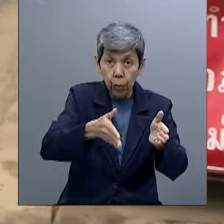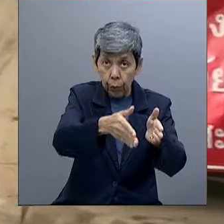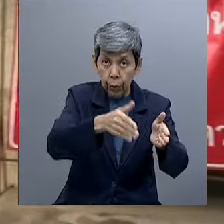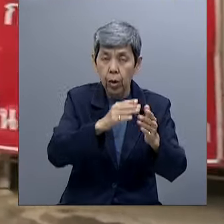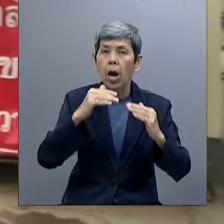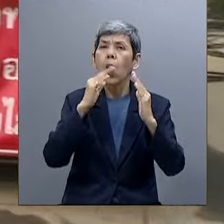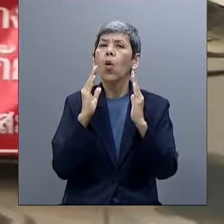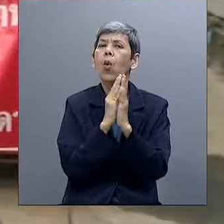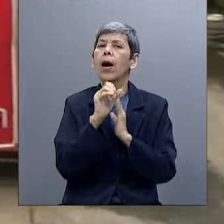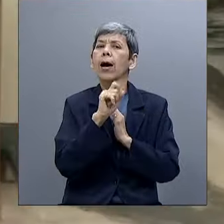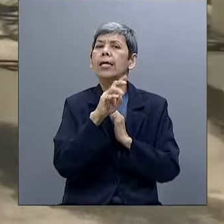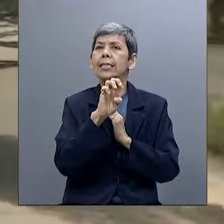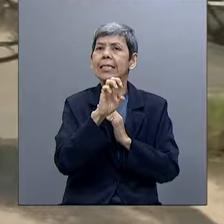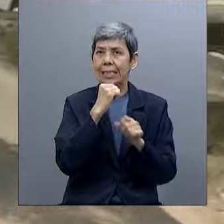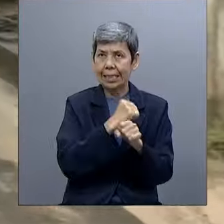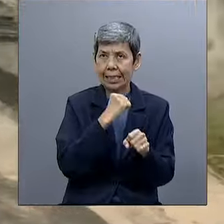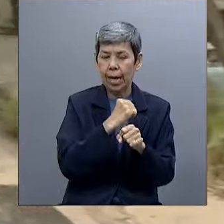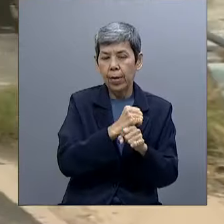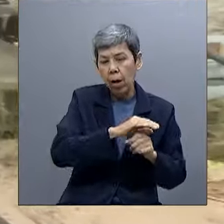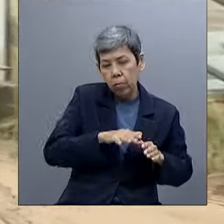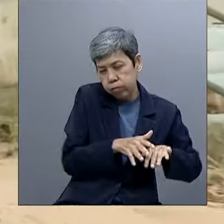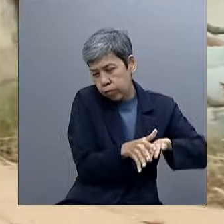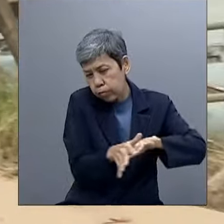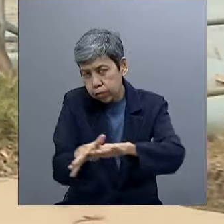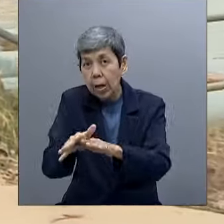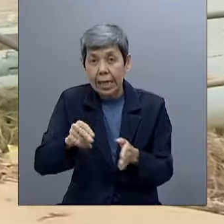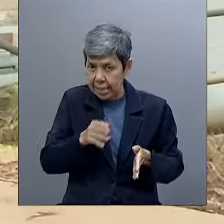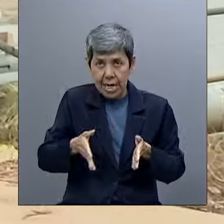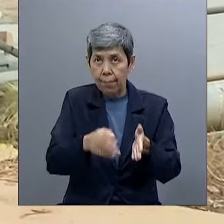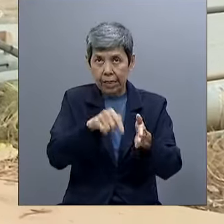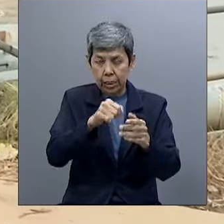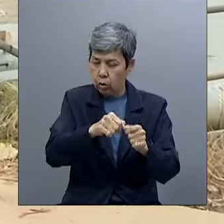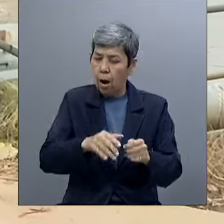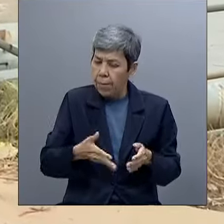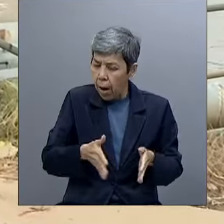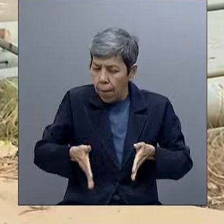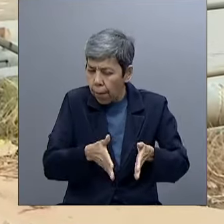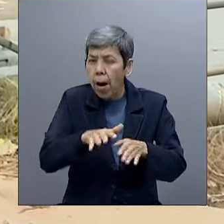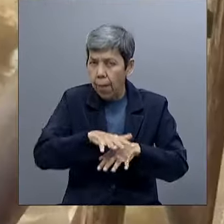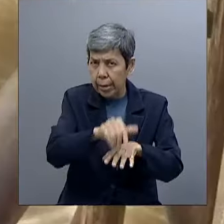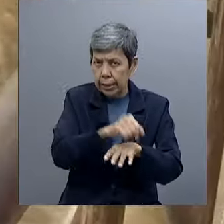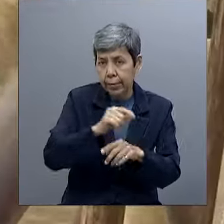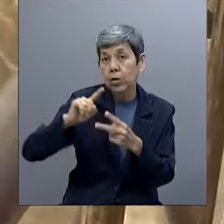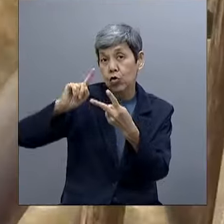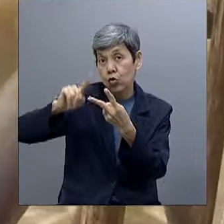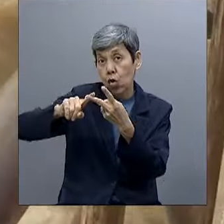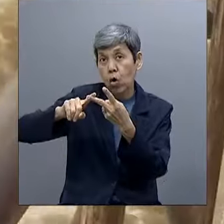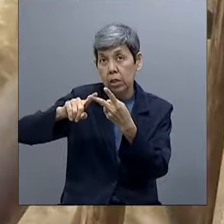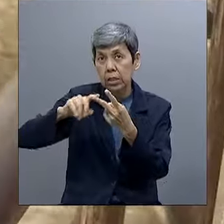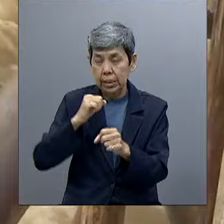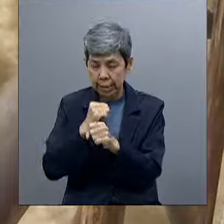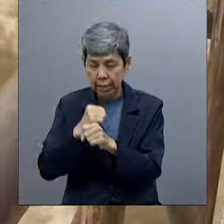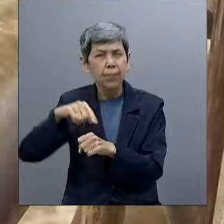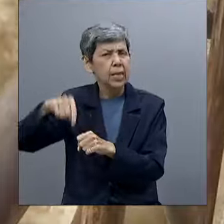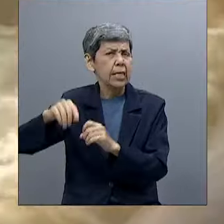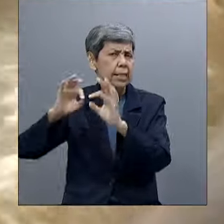ดศรีบุญยืนซึ่งพยายามดันน้ำให้ระบายสู่แม่น้ำกวงเส้นทางนี้ให้ได้มากและเร็วที่สุดครับส่วนเส้นทางที่2ครับเป็นเส้นสำ